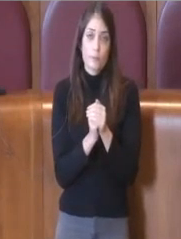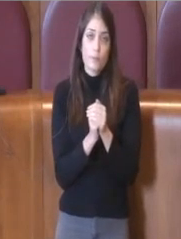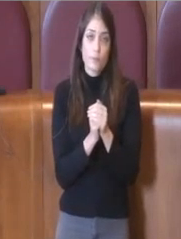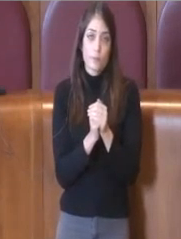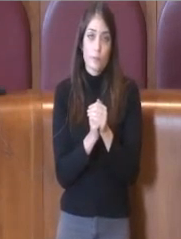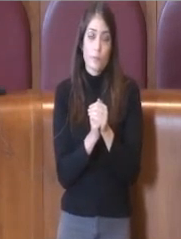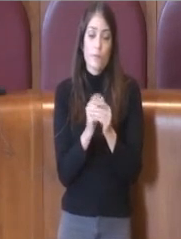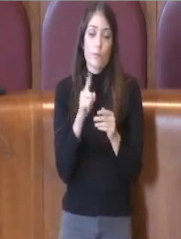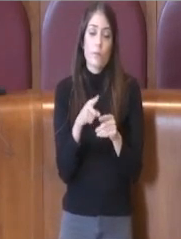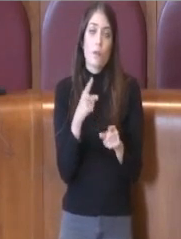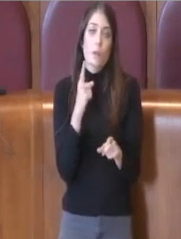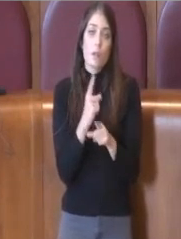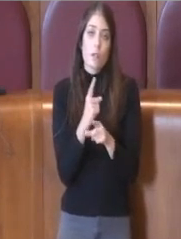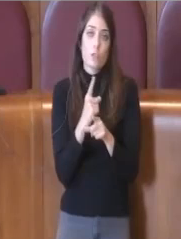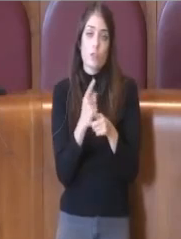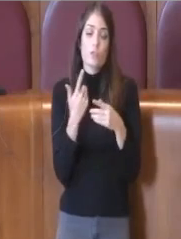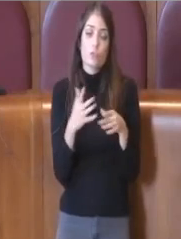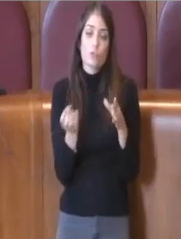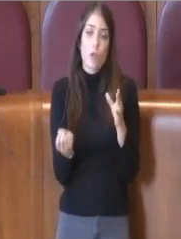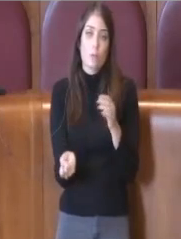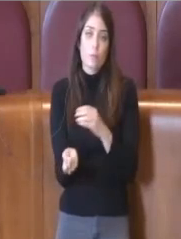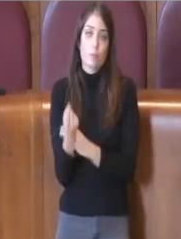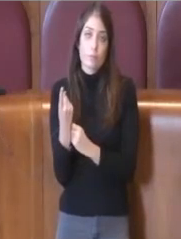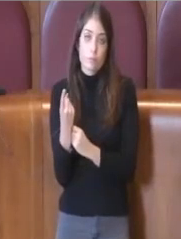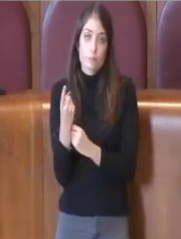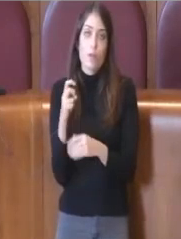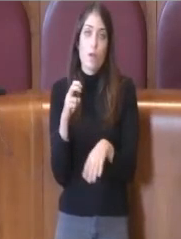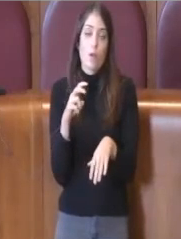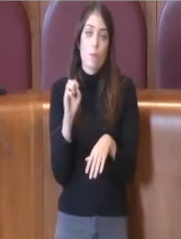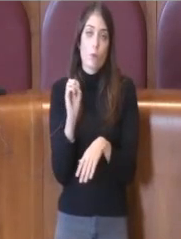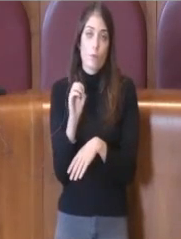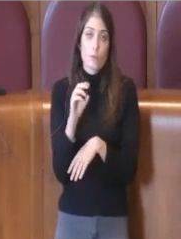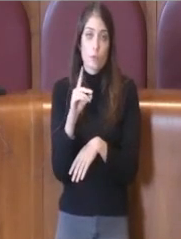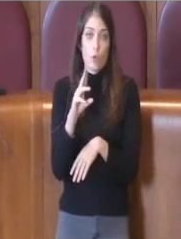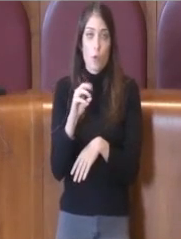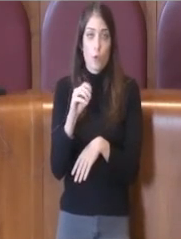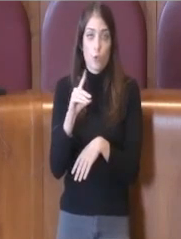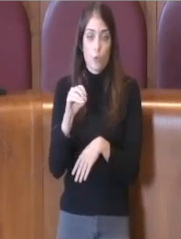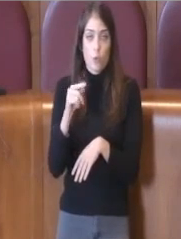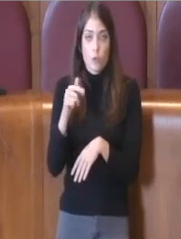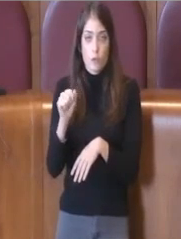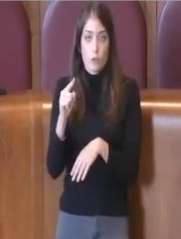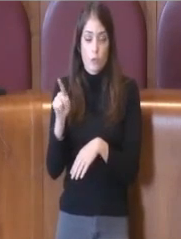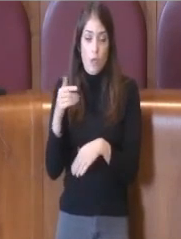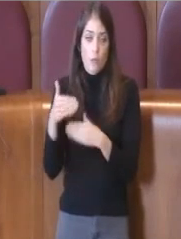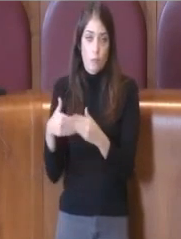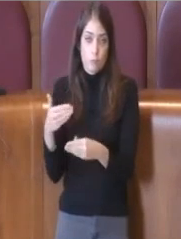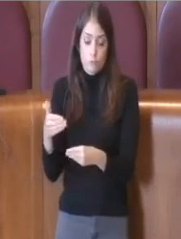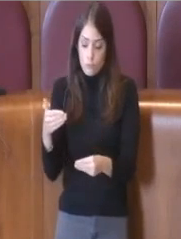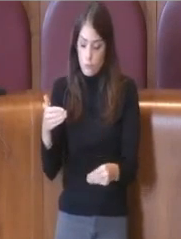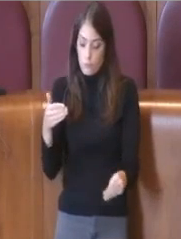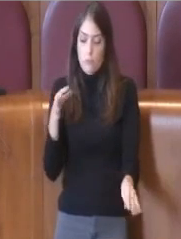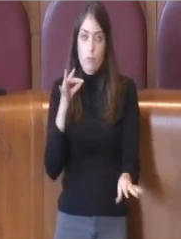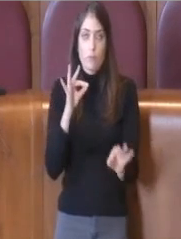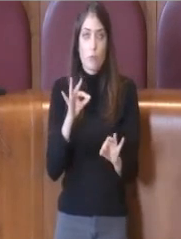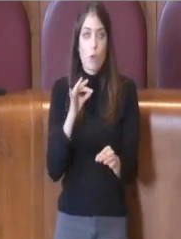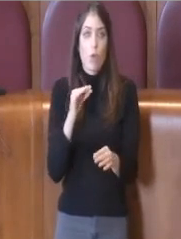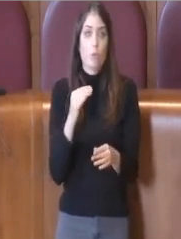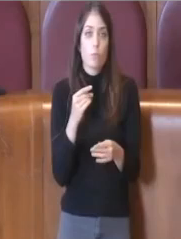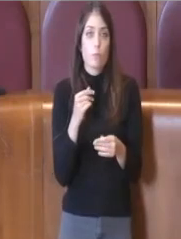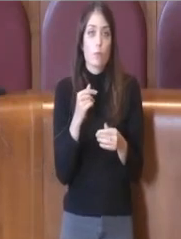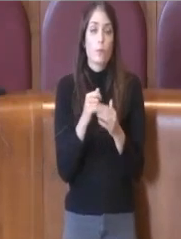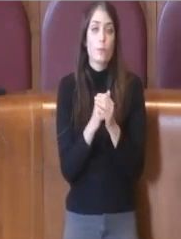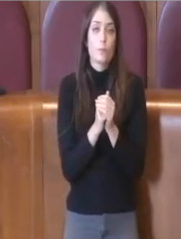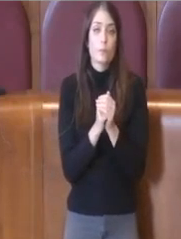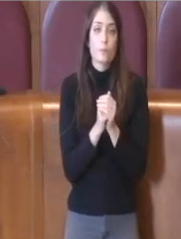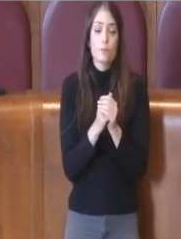che era sorta dal professor Rodotà e via dicendo, era sulla possibilità di poter gestire appunto in